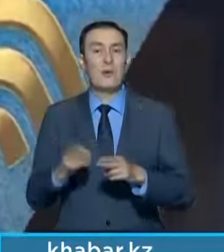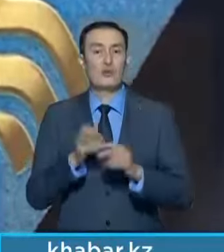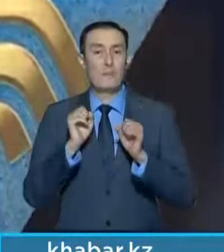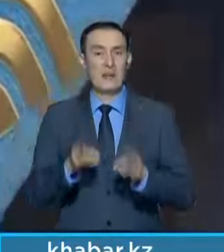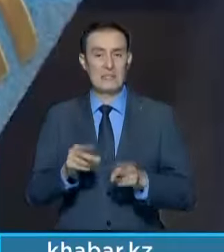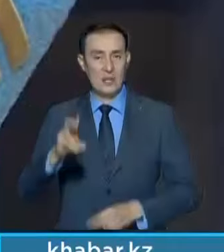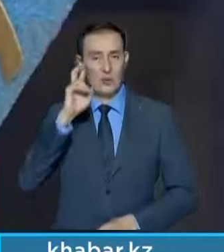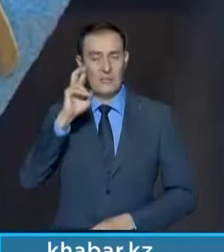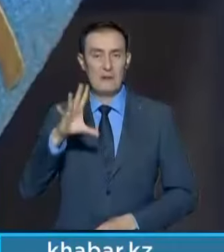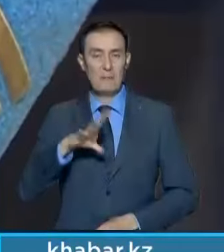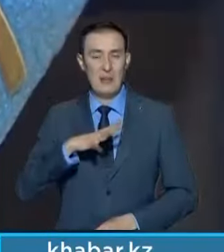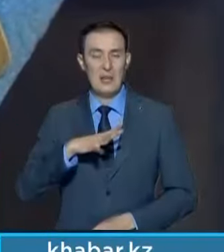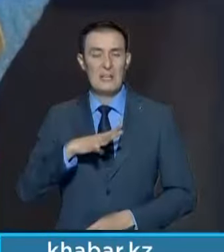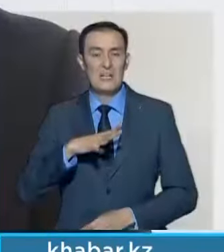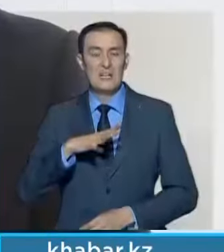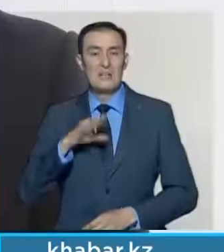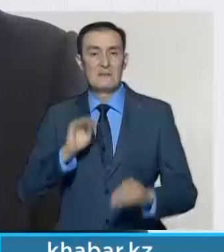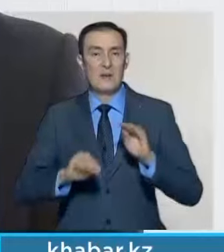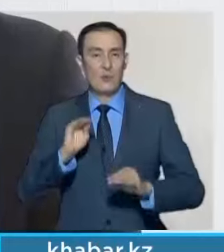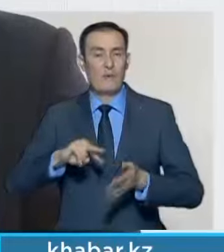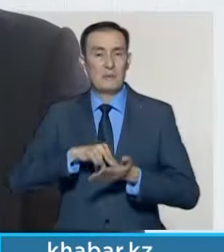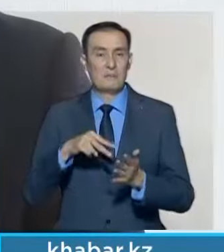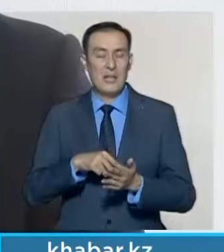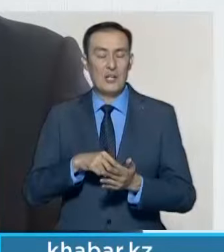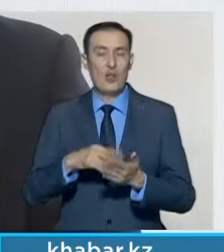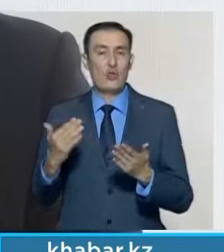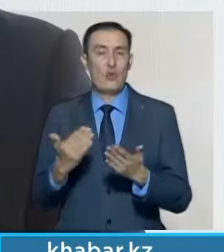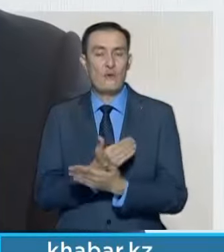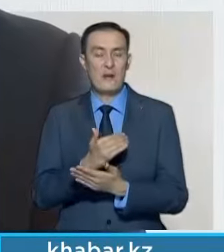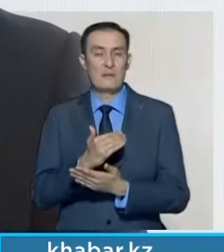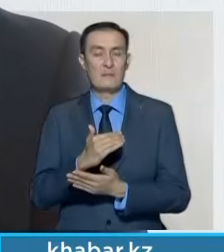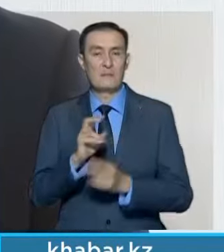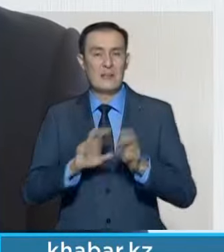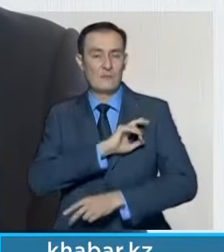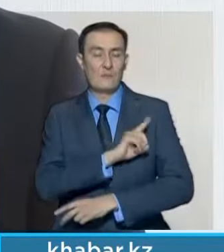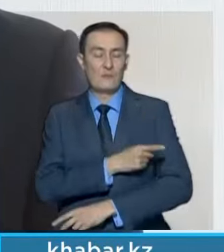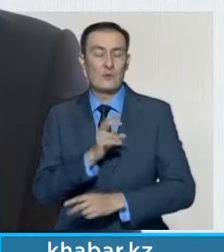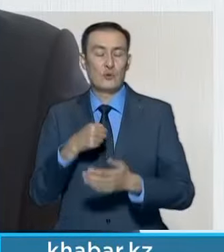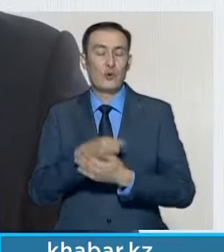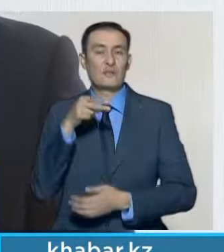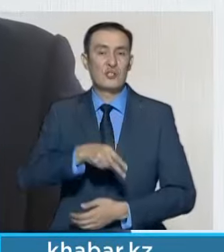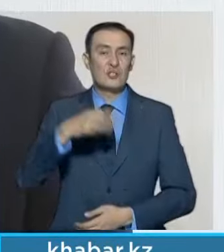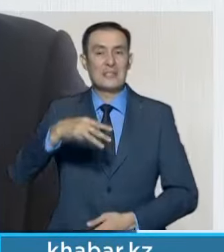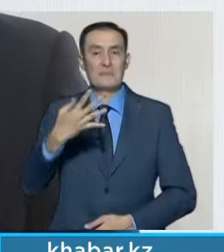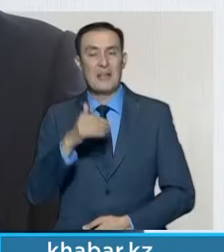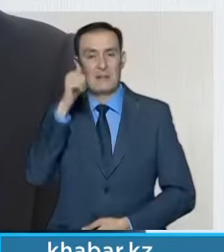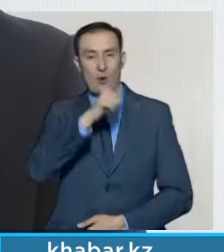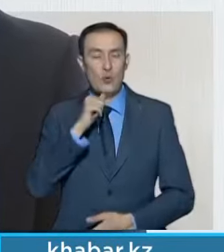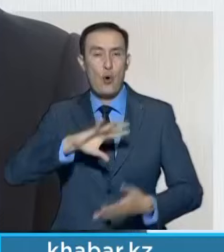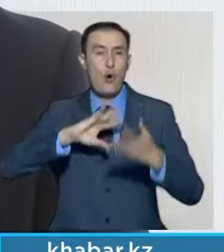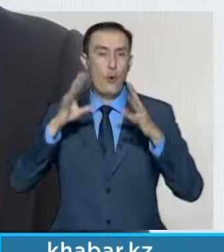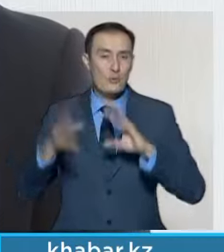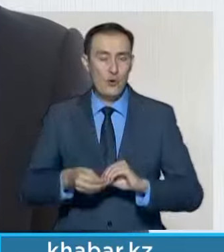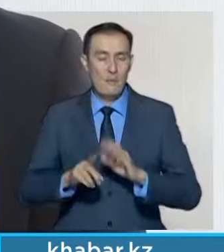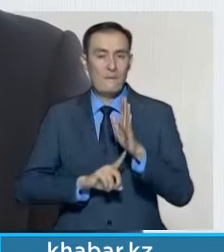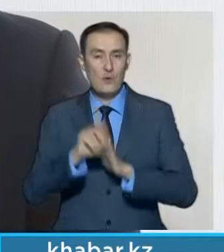Был сформирован перспективный план внедрения новой генерации до 2035 года. Объем